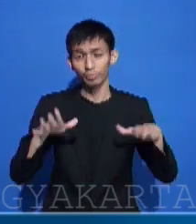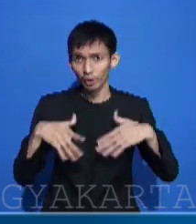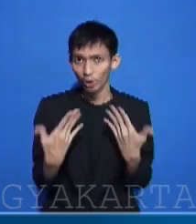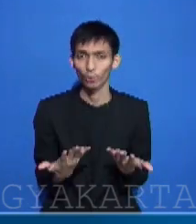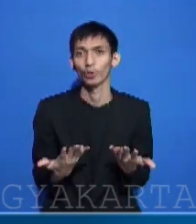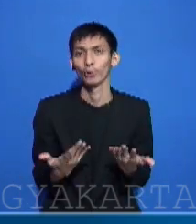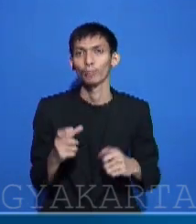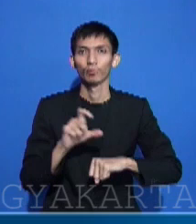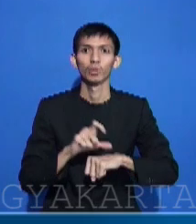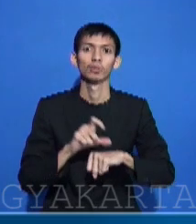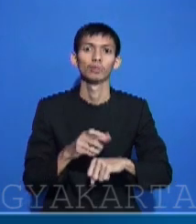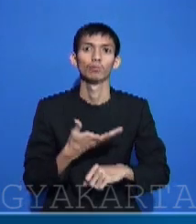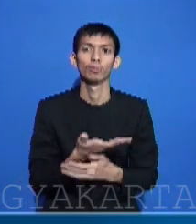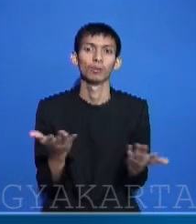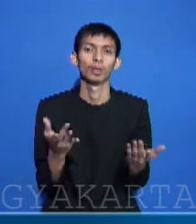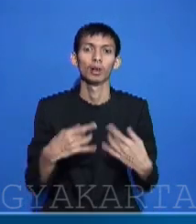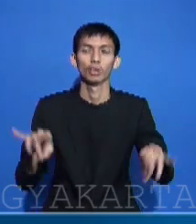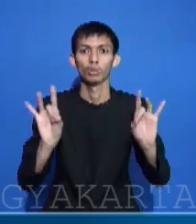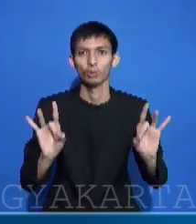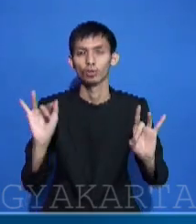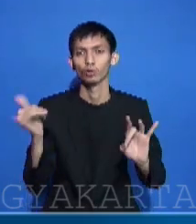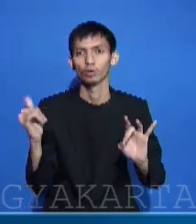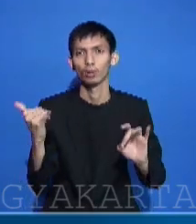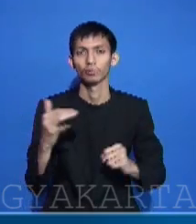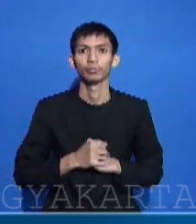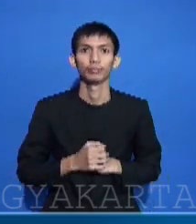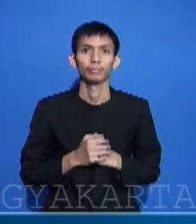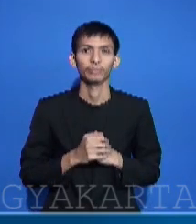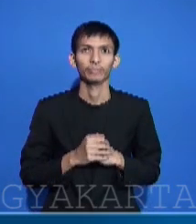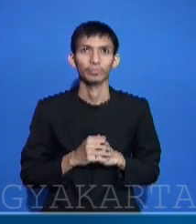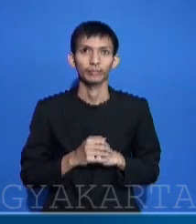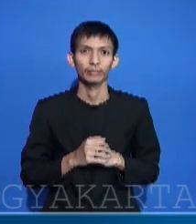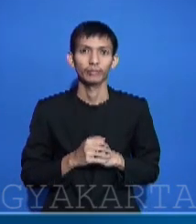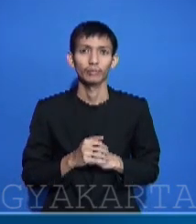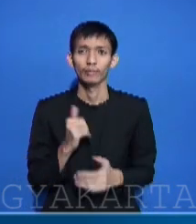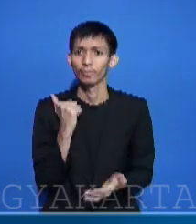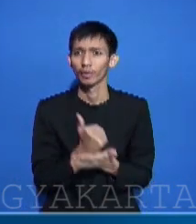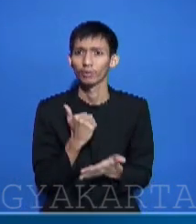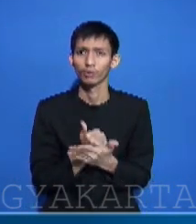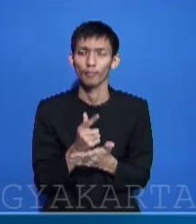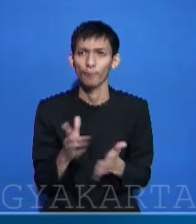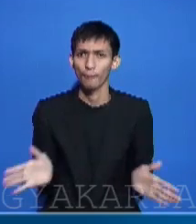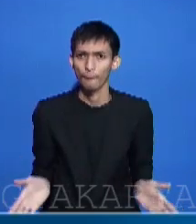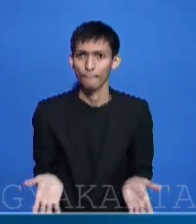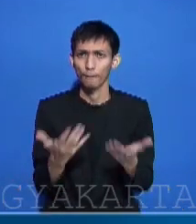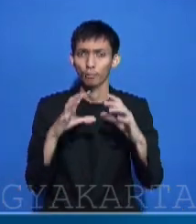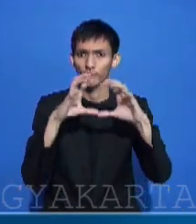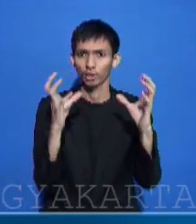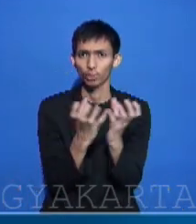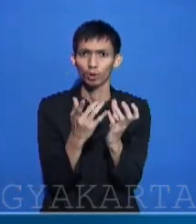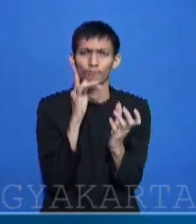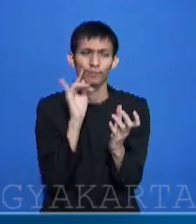milik Keraton Yogyakarta tak jauh beda dengan masjid milik Keraton Yogyakarta lainnya bangunan masjid berbentuk bujur sangkar